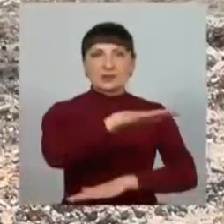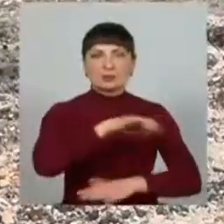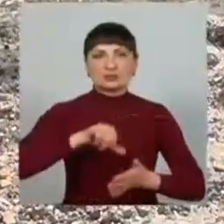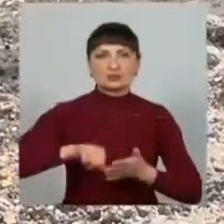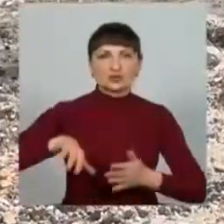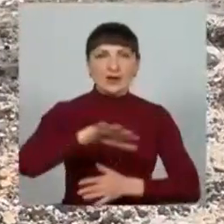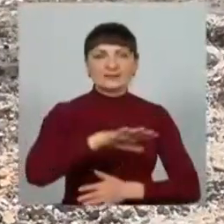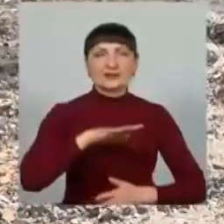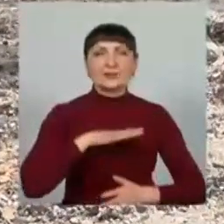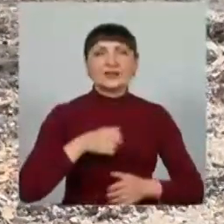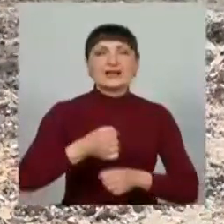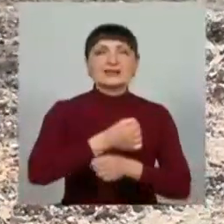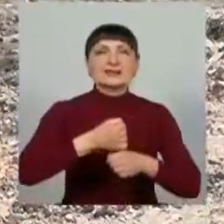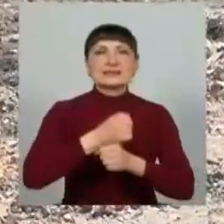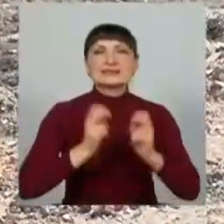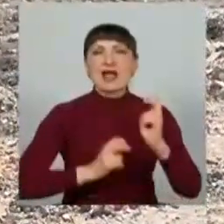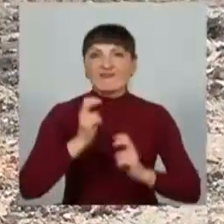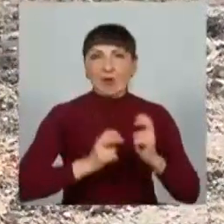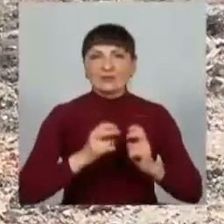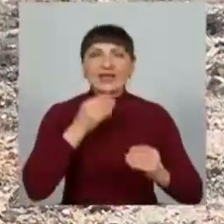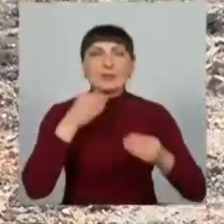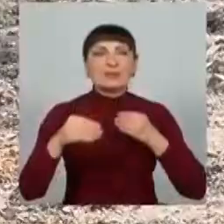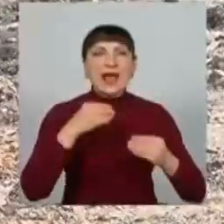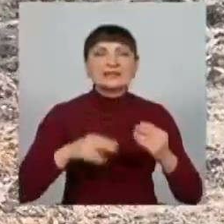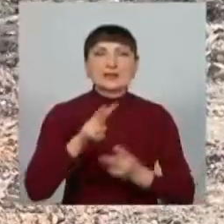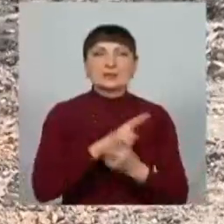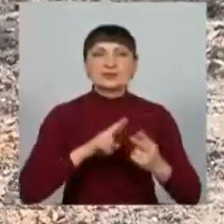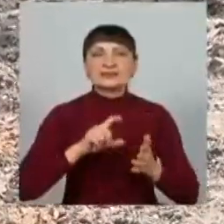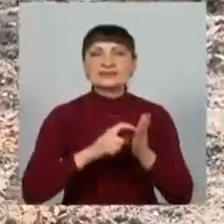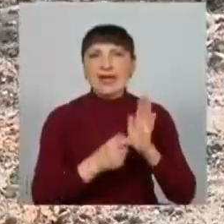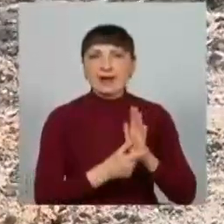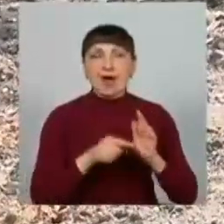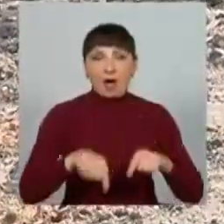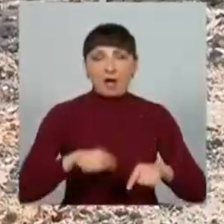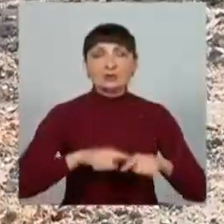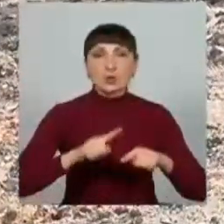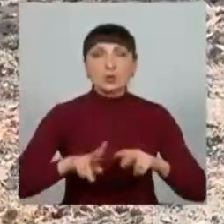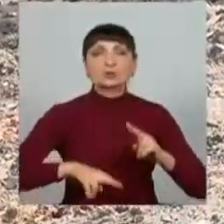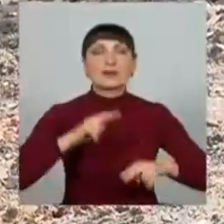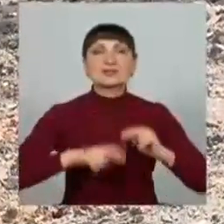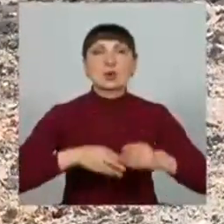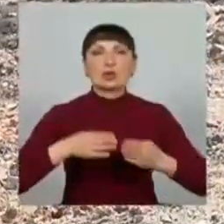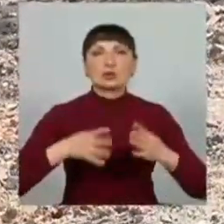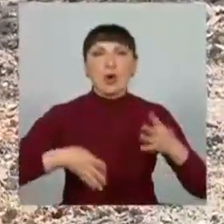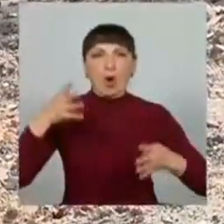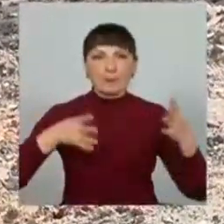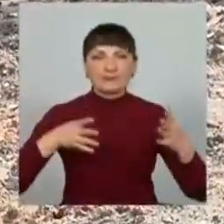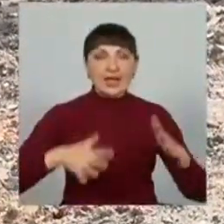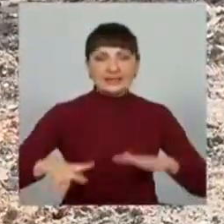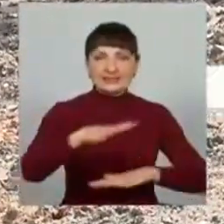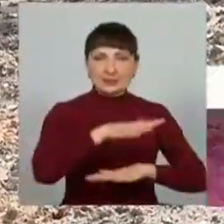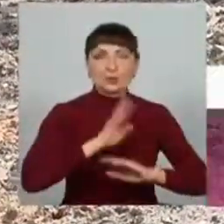участке располагались плодоконсервный комбинат и пластикоперерабатывающий цех. А совсем скоро здесь построят жилой комплекс. А саму